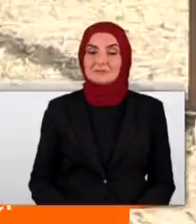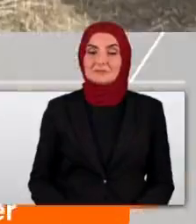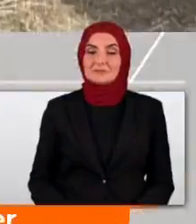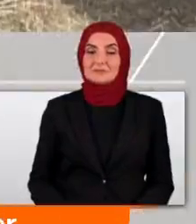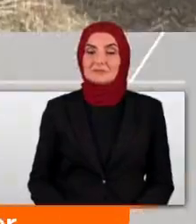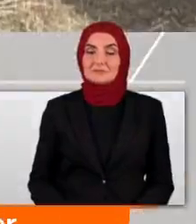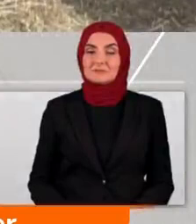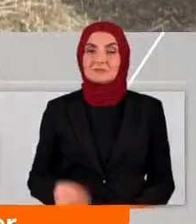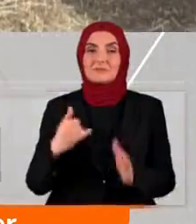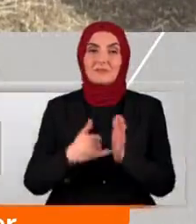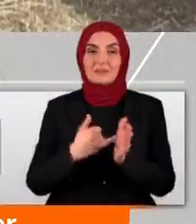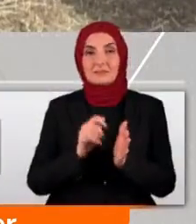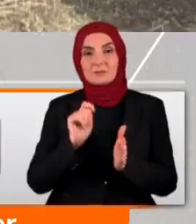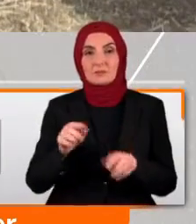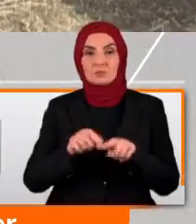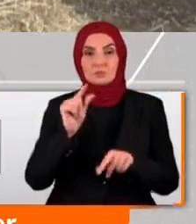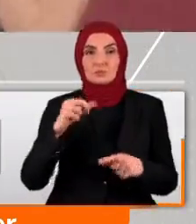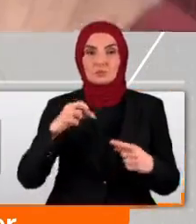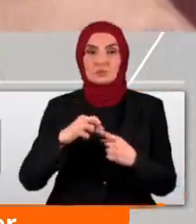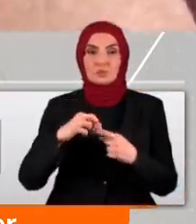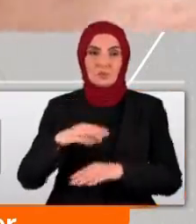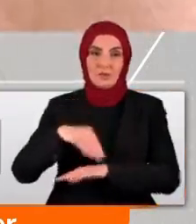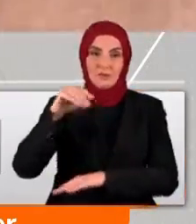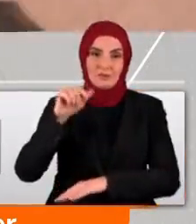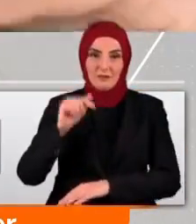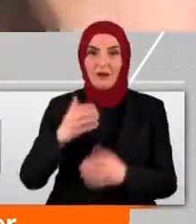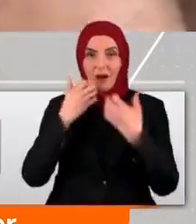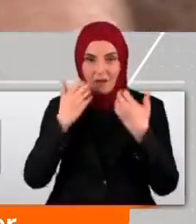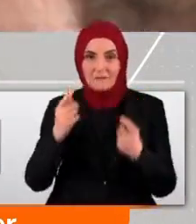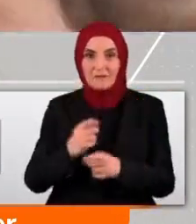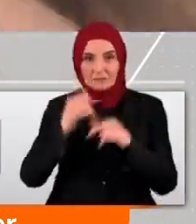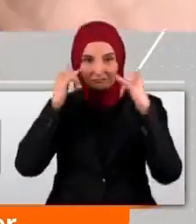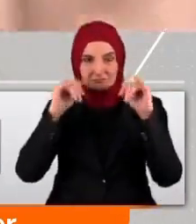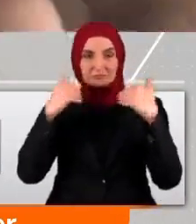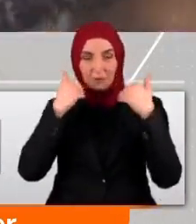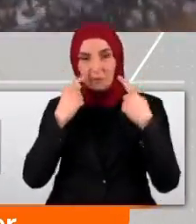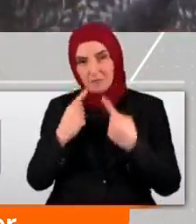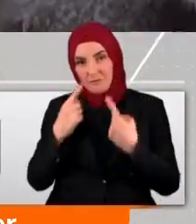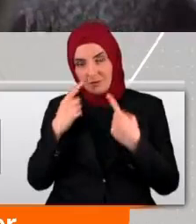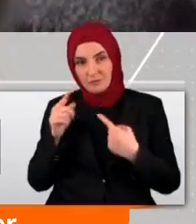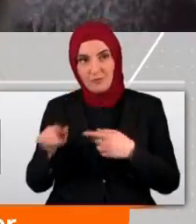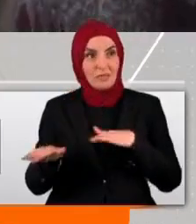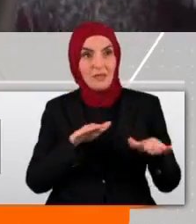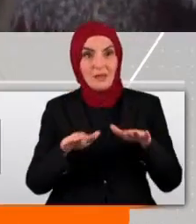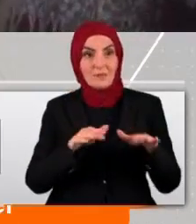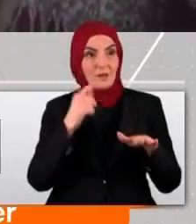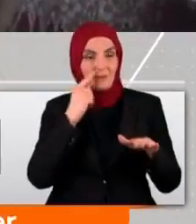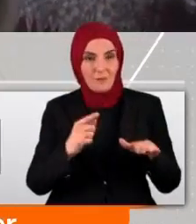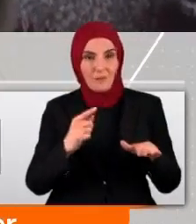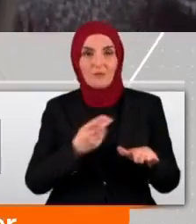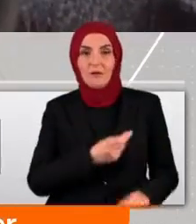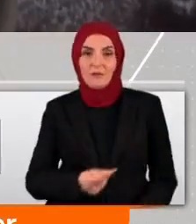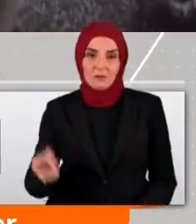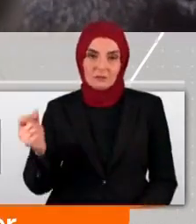kalmış. Gaziantep Nurdağ'ında besicilik yapan Elmas Önder, asrın felaketinde yıkılan evinden canını zor kurtardı. Birçok